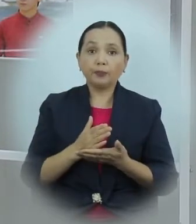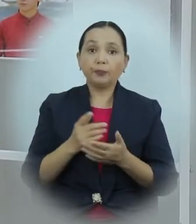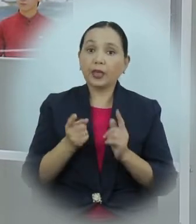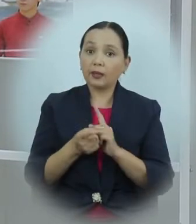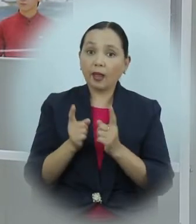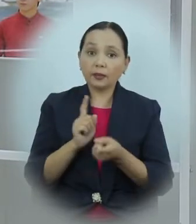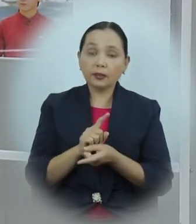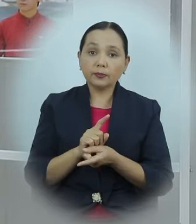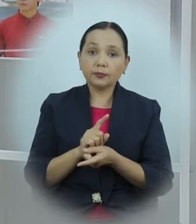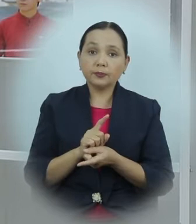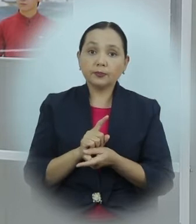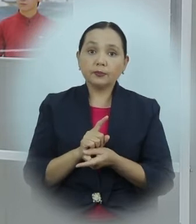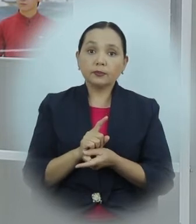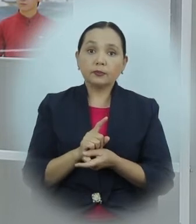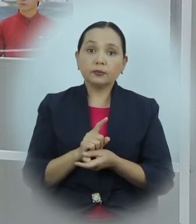Ya'ni